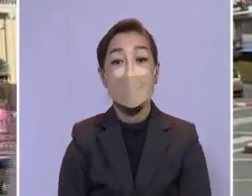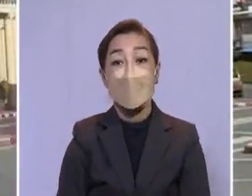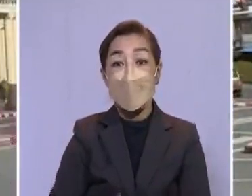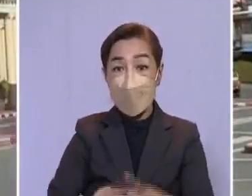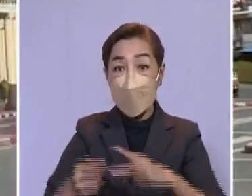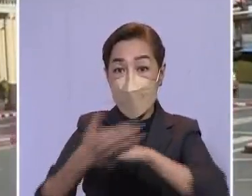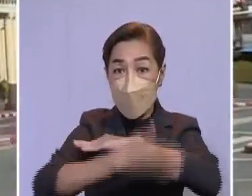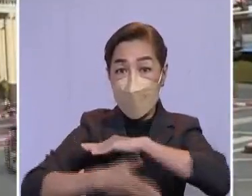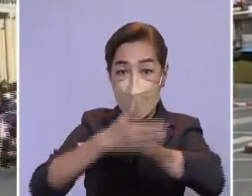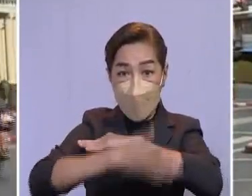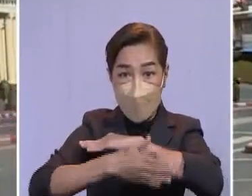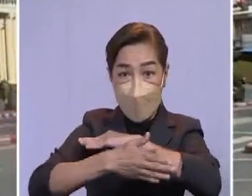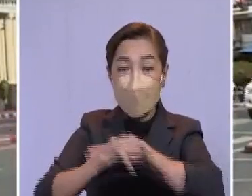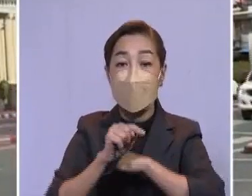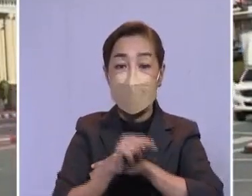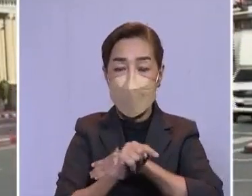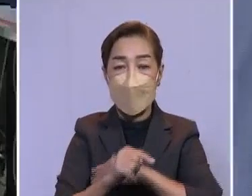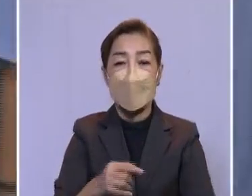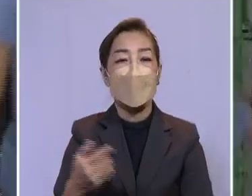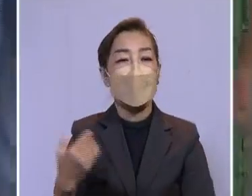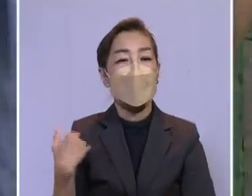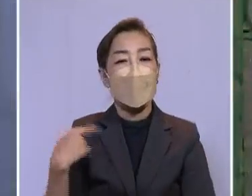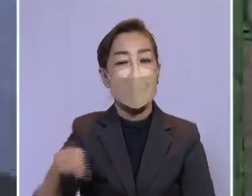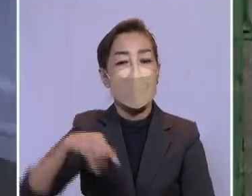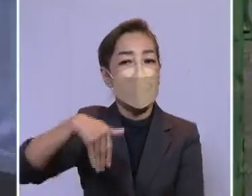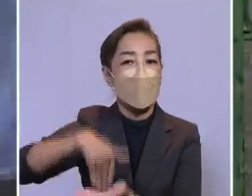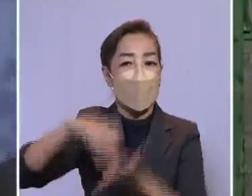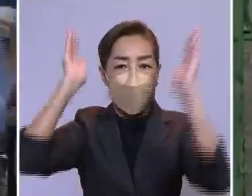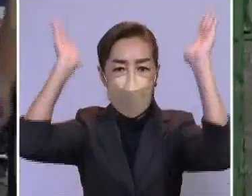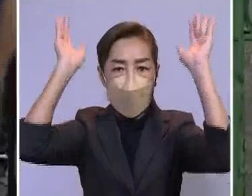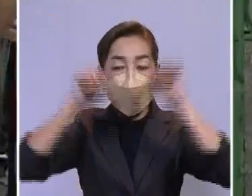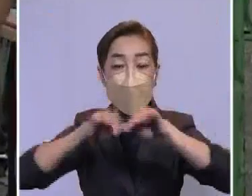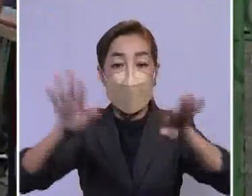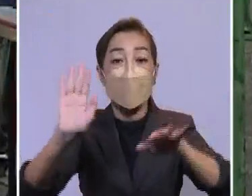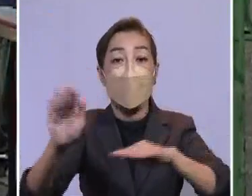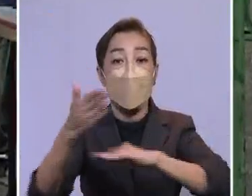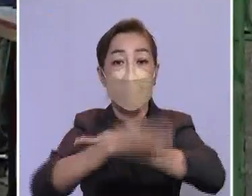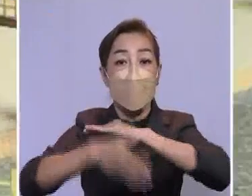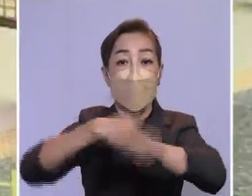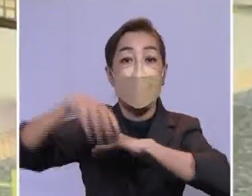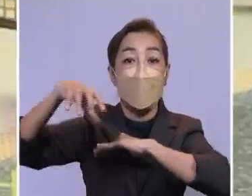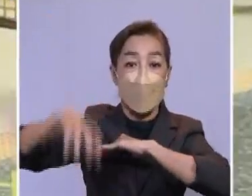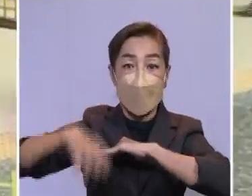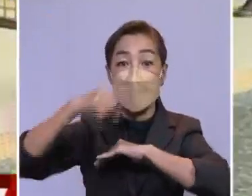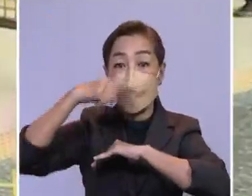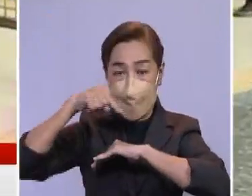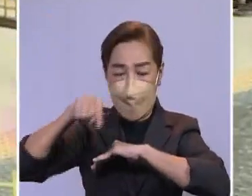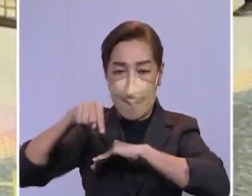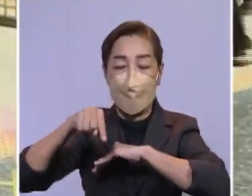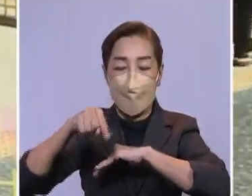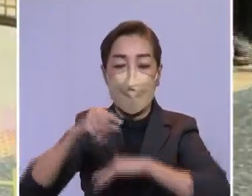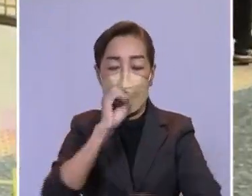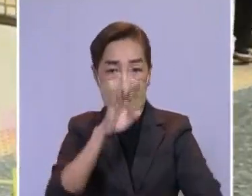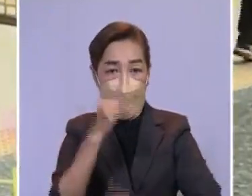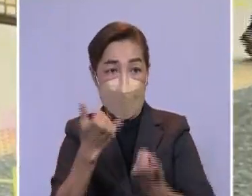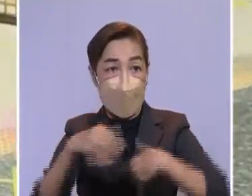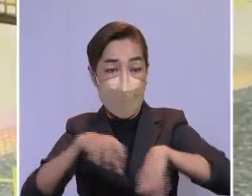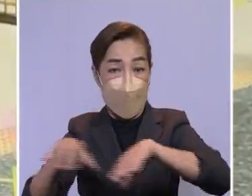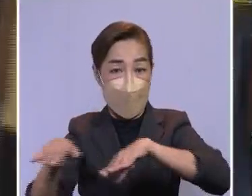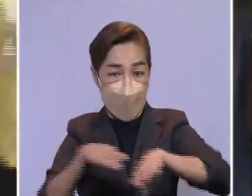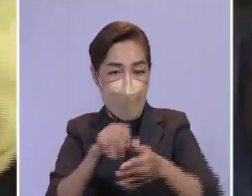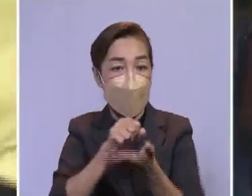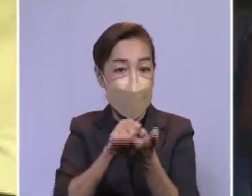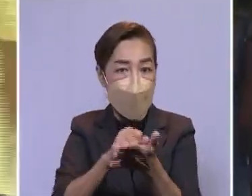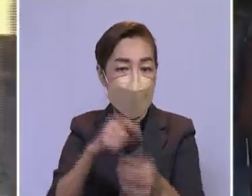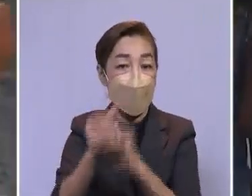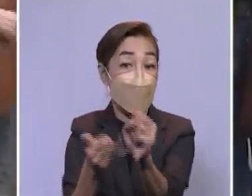ทางคุณเอกลักษณ์สีอารยะพันธ์พงษ์ผู้อำนวยการศูนย์ประชาสัมพันธ์ของการรถไฟแห่งประเทศไทยนะครับบอกว่าการเตรียมความพร้อมให้บริการ